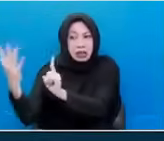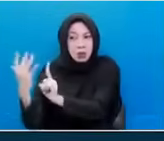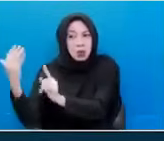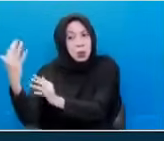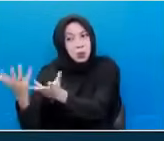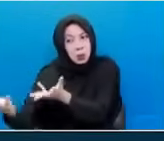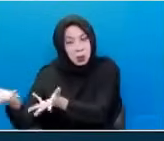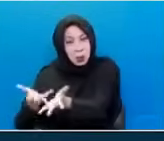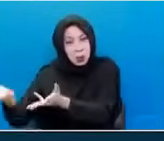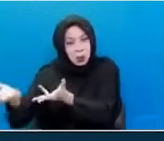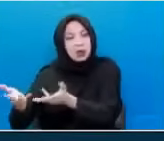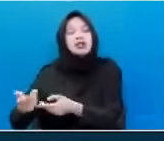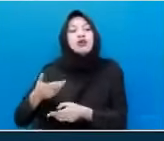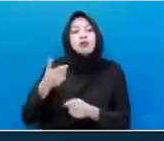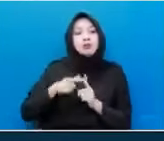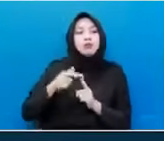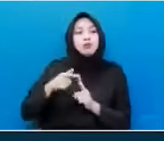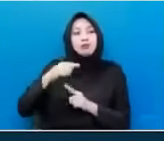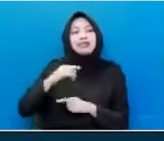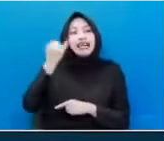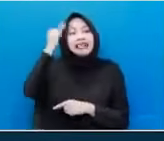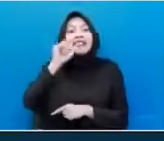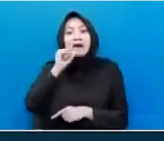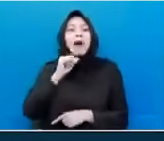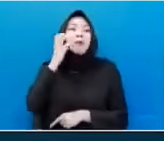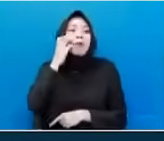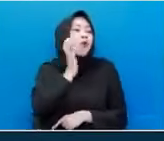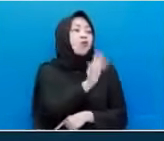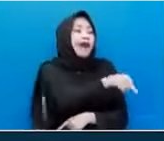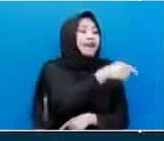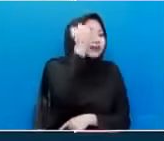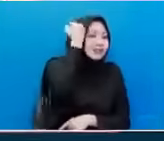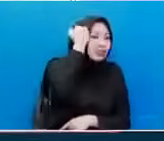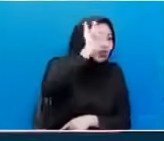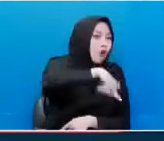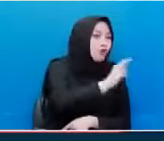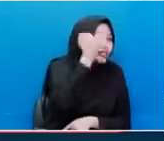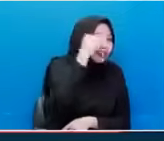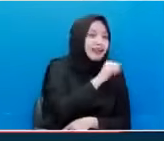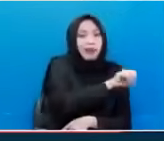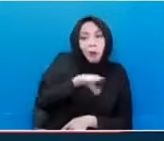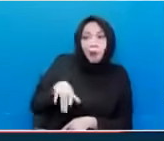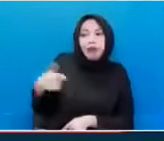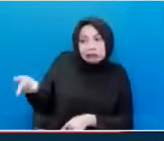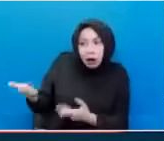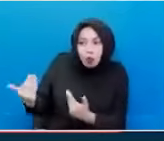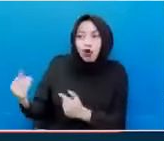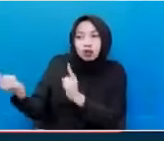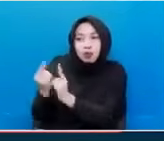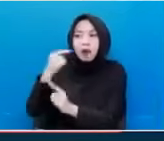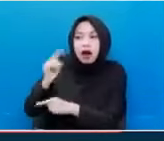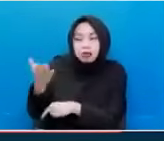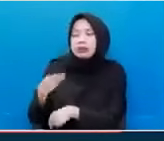pertama itu datang dari Pak Prabowo dan bukan dari Pak Jokowi Oke ee Bagaimana kemudian membaca situasi pasca pengumuman hasil Pilpres